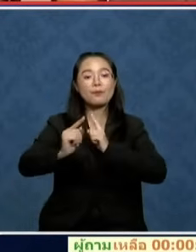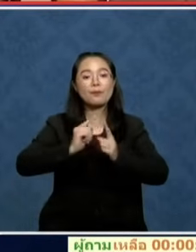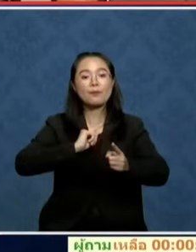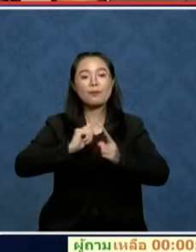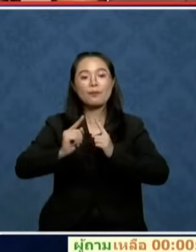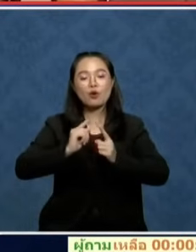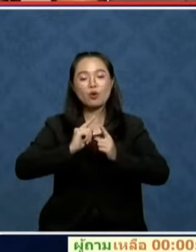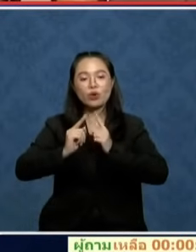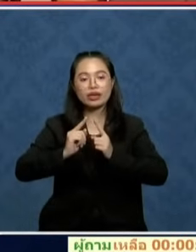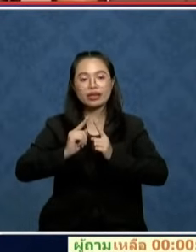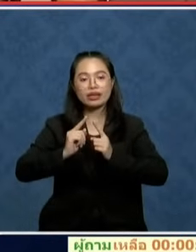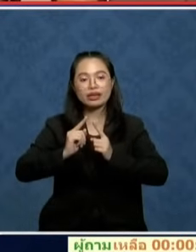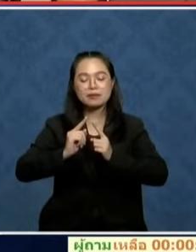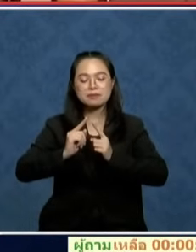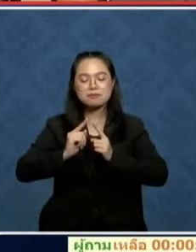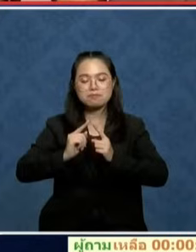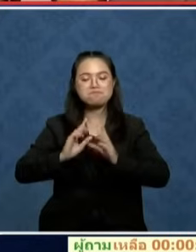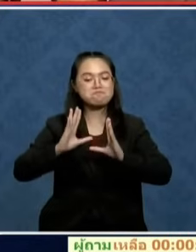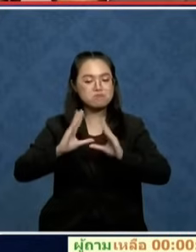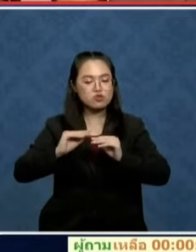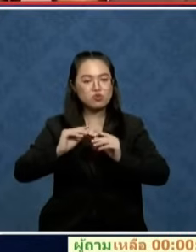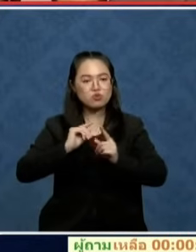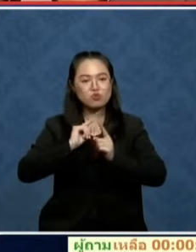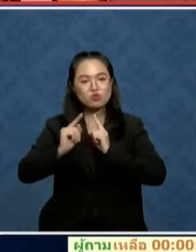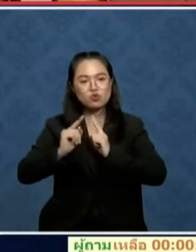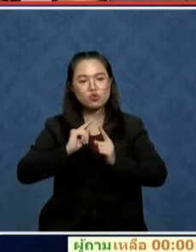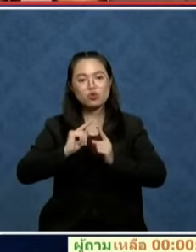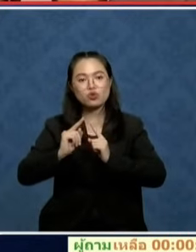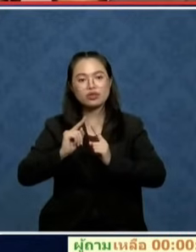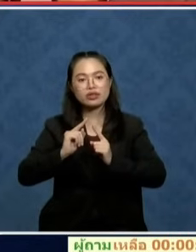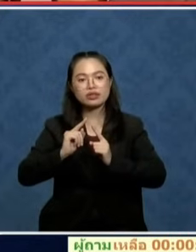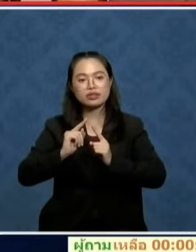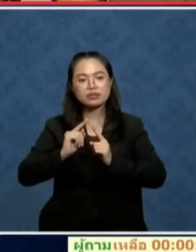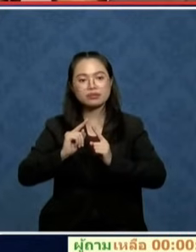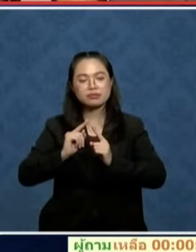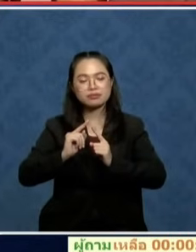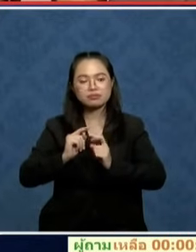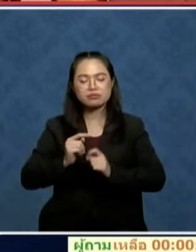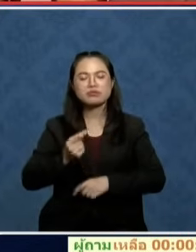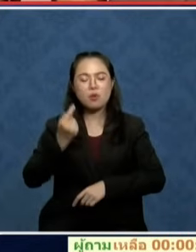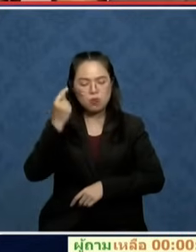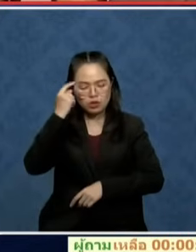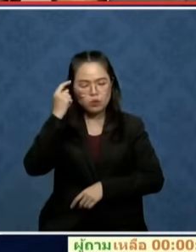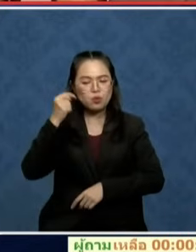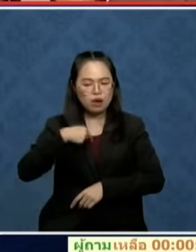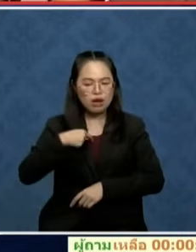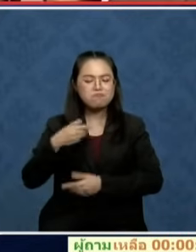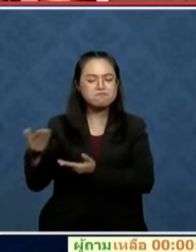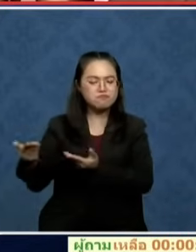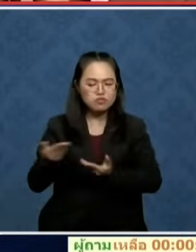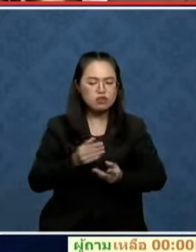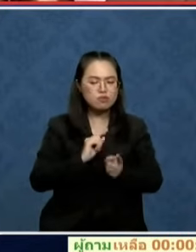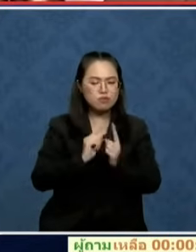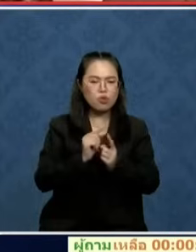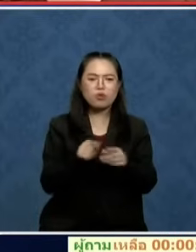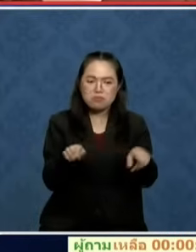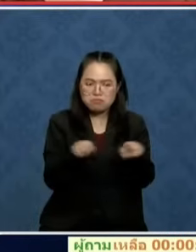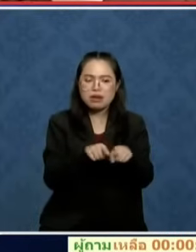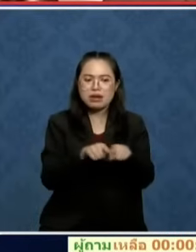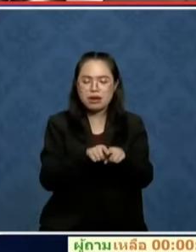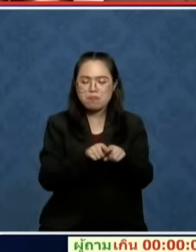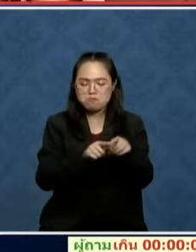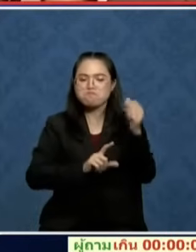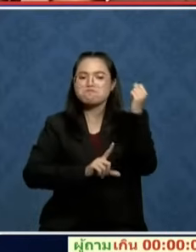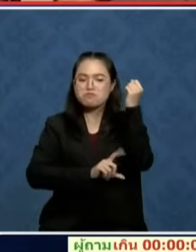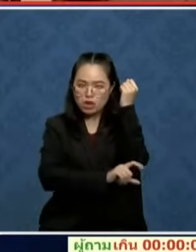ทางการวัดปฏิบัติแบบนี้ไม่ได้เป็นอะไรที่มันแตกต่างไปกับกรณีที่สิงคโปร์เขาเคยได้ทำ